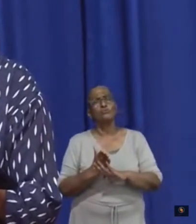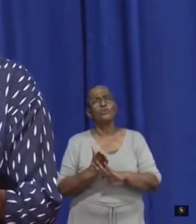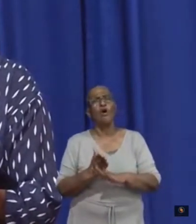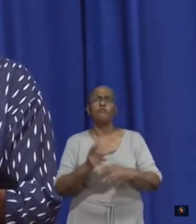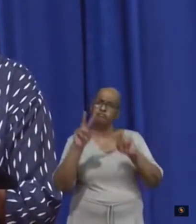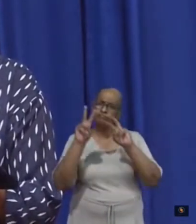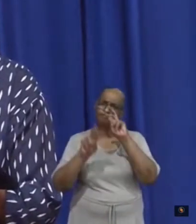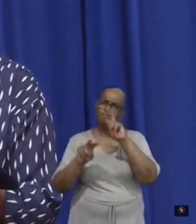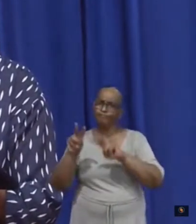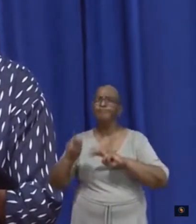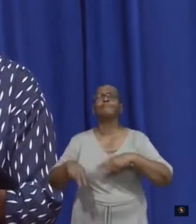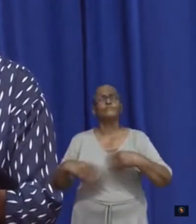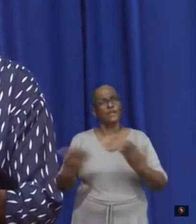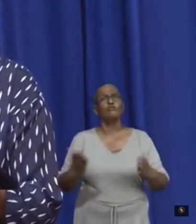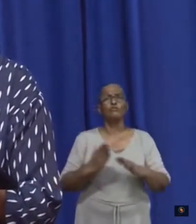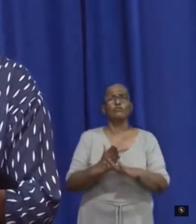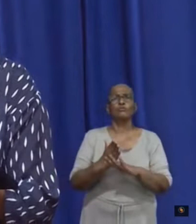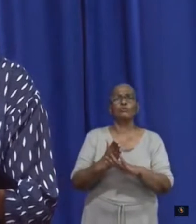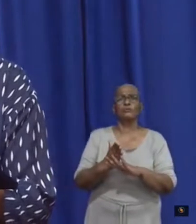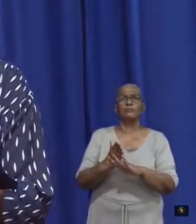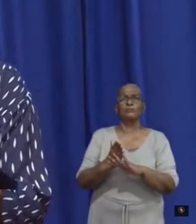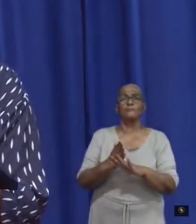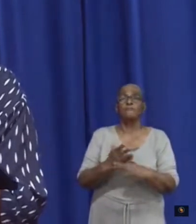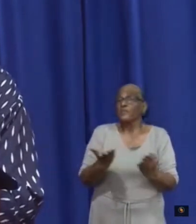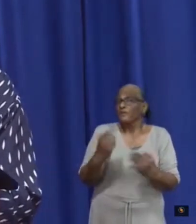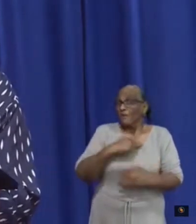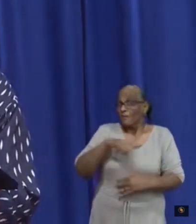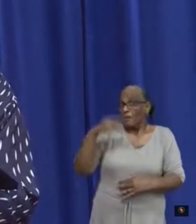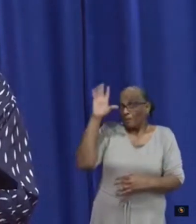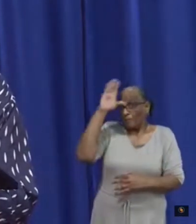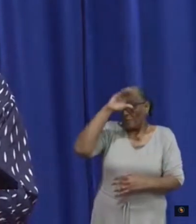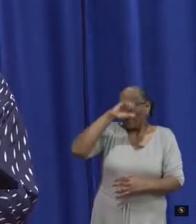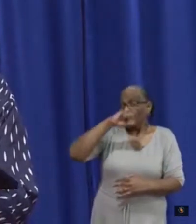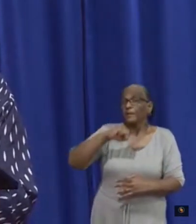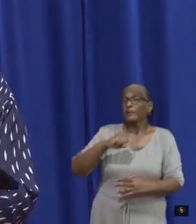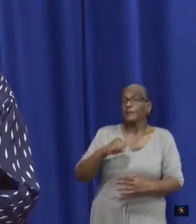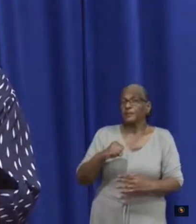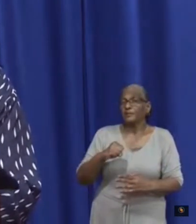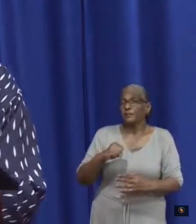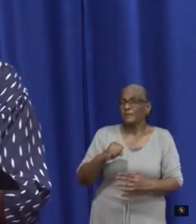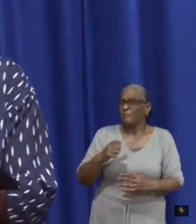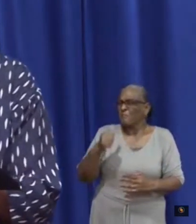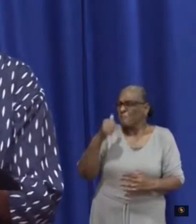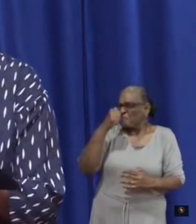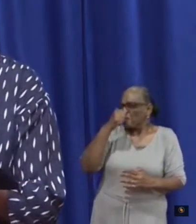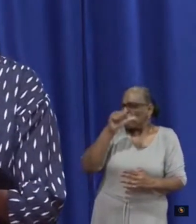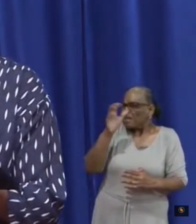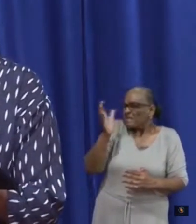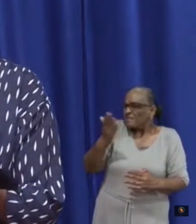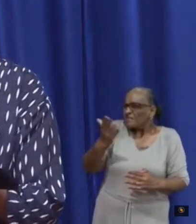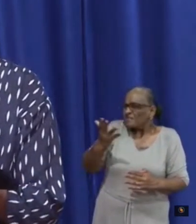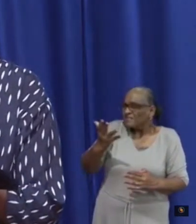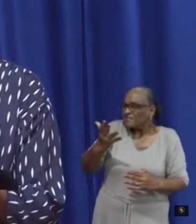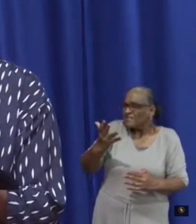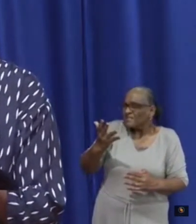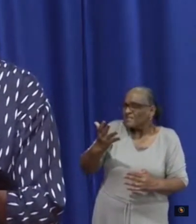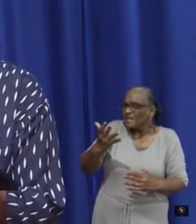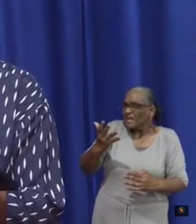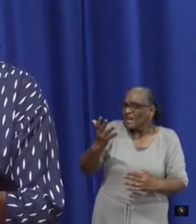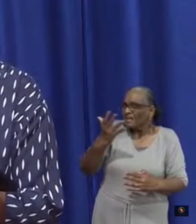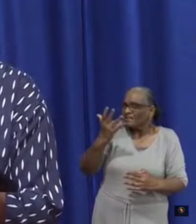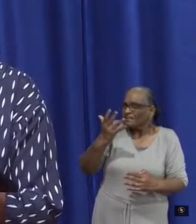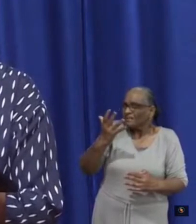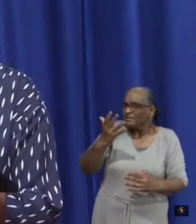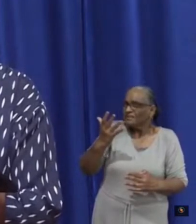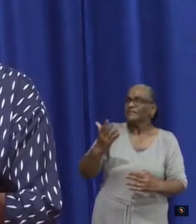als mede de screening. We hadden wel begrepen dat er een misverstand was voor wat betreft de